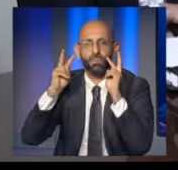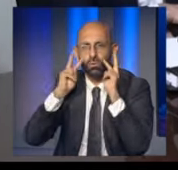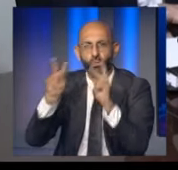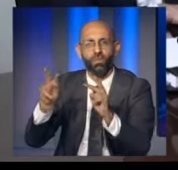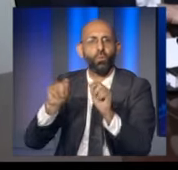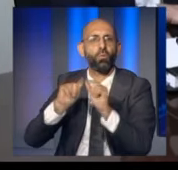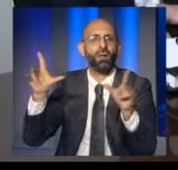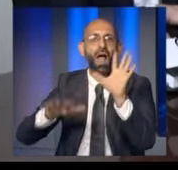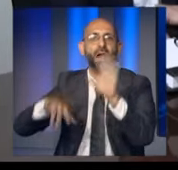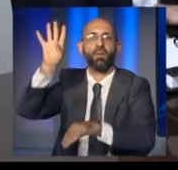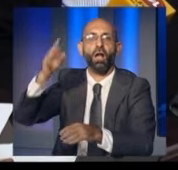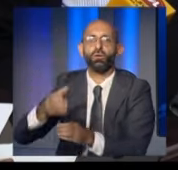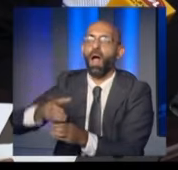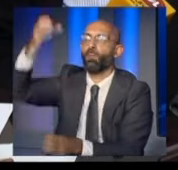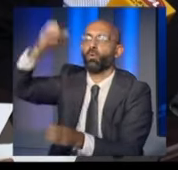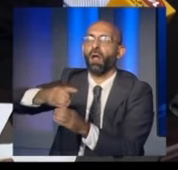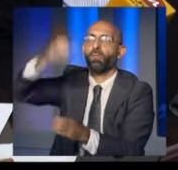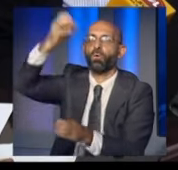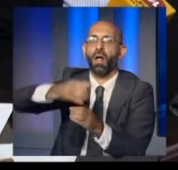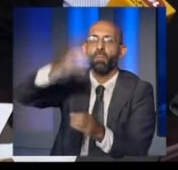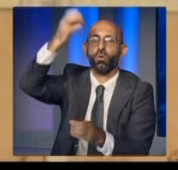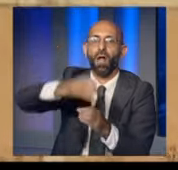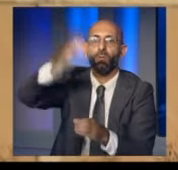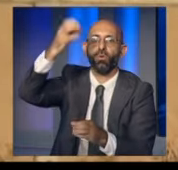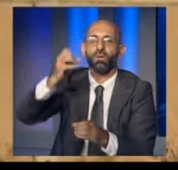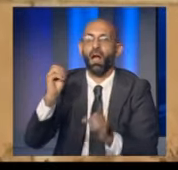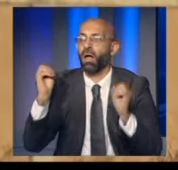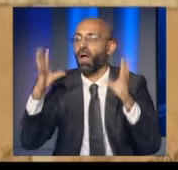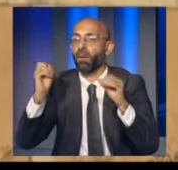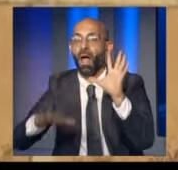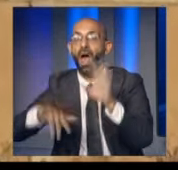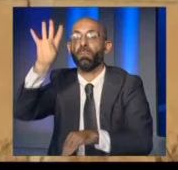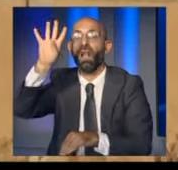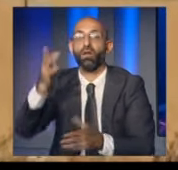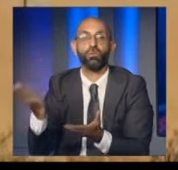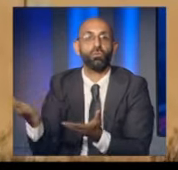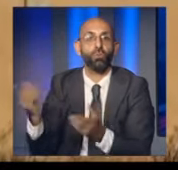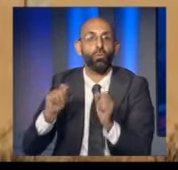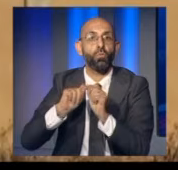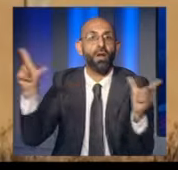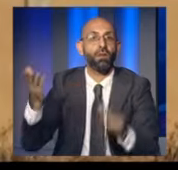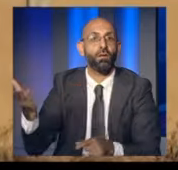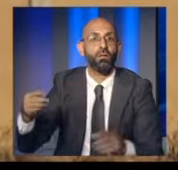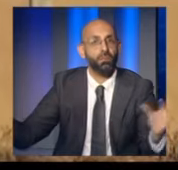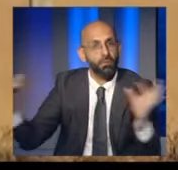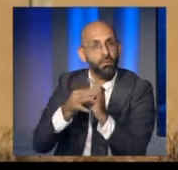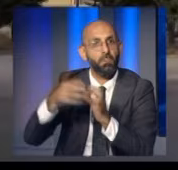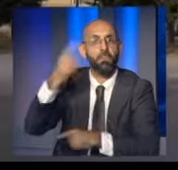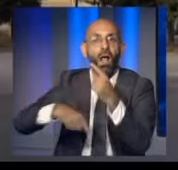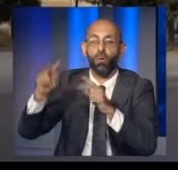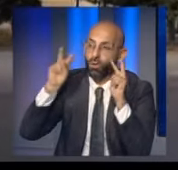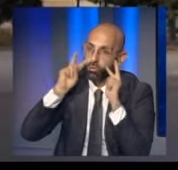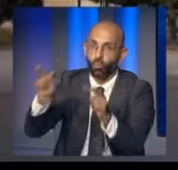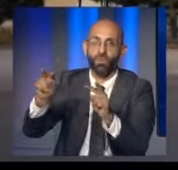عليه واستمر، وهو قرار ظالم ومجحف. المطلوب من مؤسسة كهرباء لبنان إعادة تلزيم 14